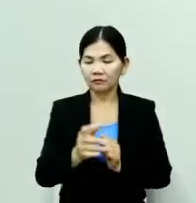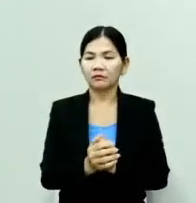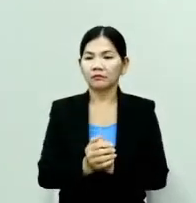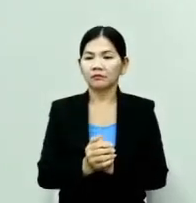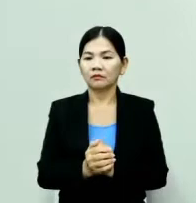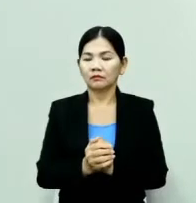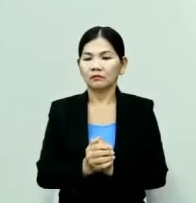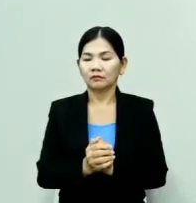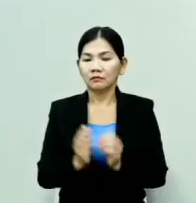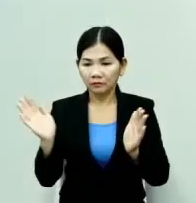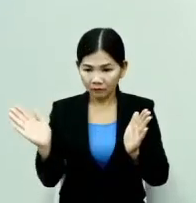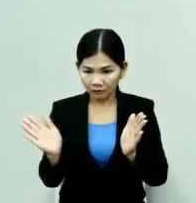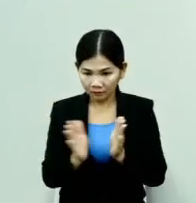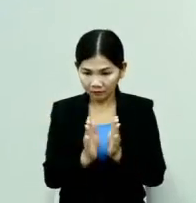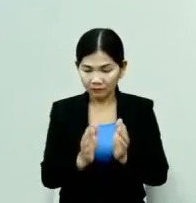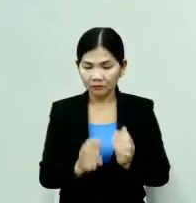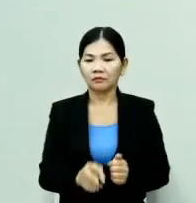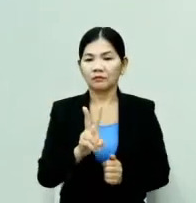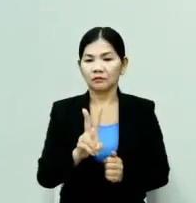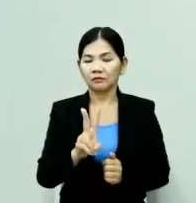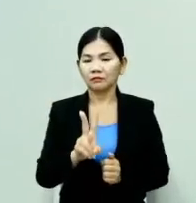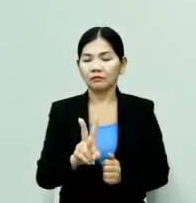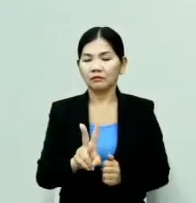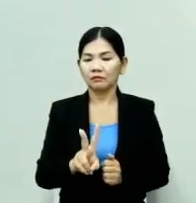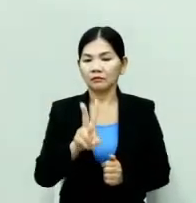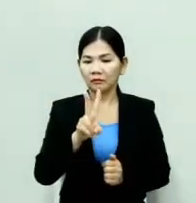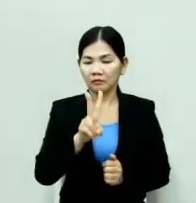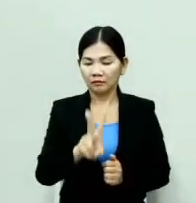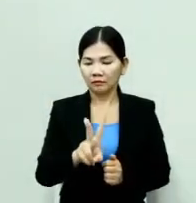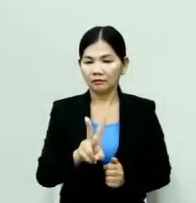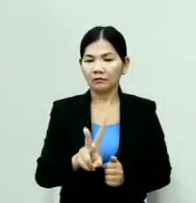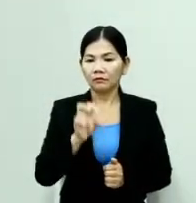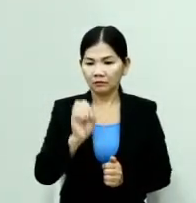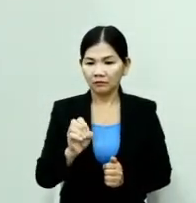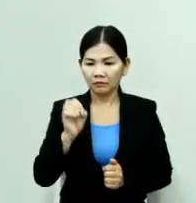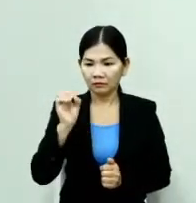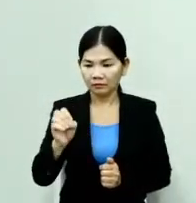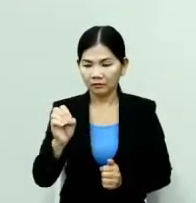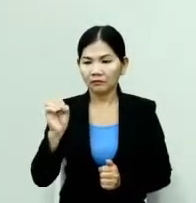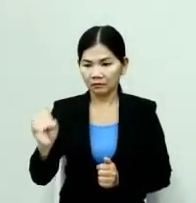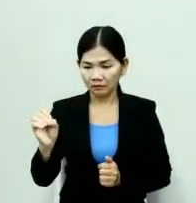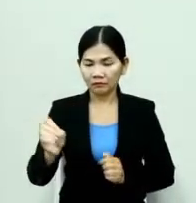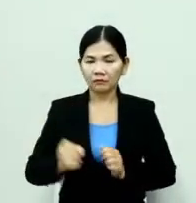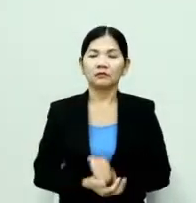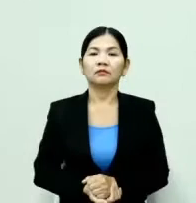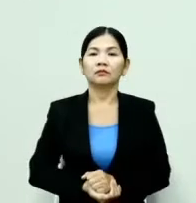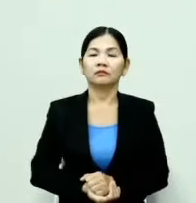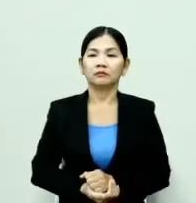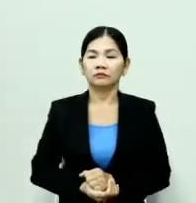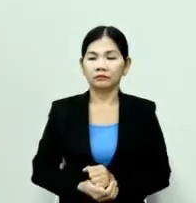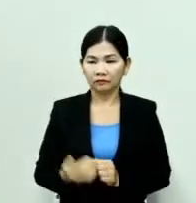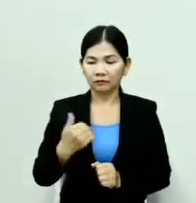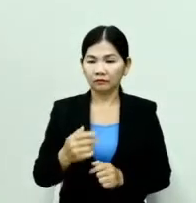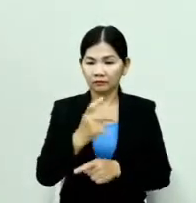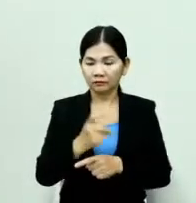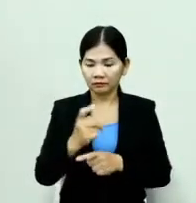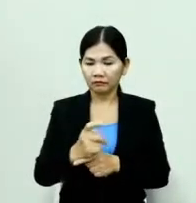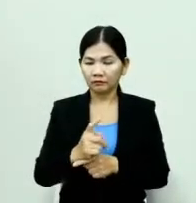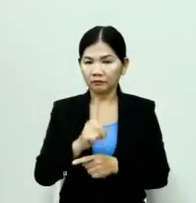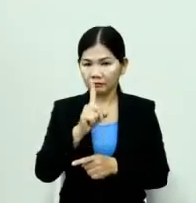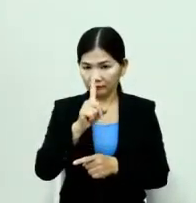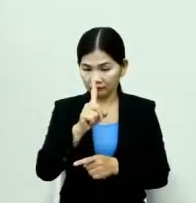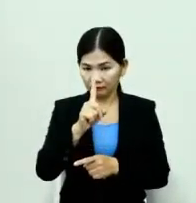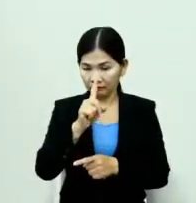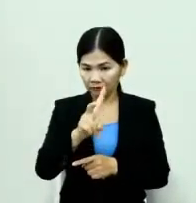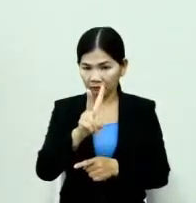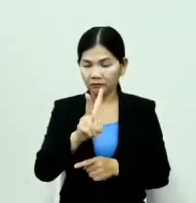ក2000ចា2000ចាំបន្តមកទៀតអ្នកគ្រូបង្កត់ខ្ទង់ចាតួដកទី2តួដ